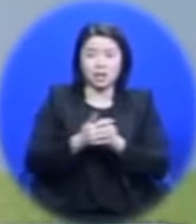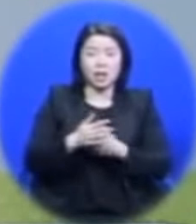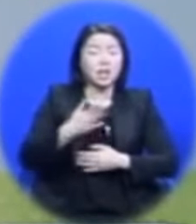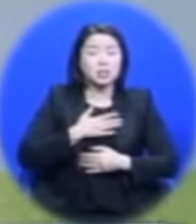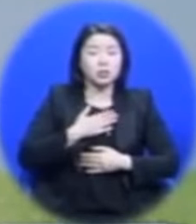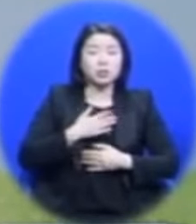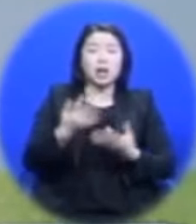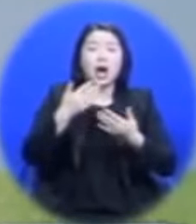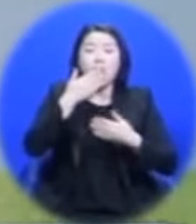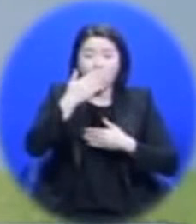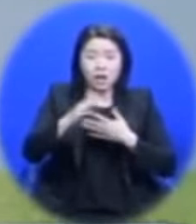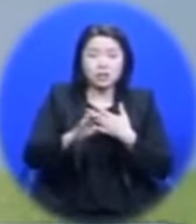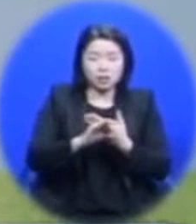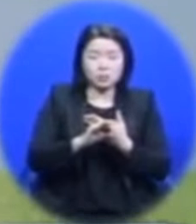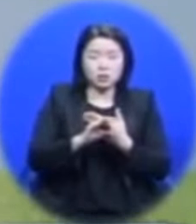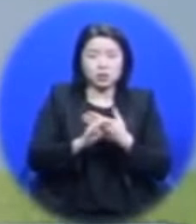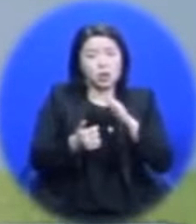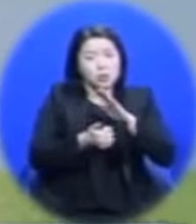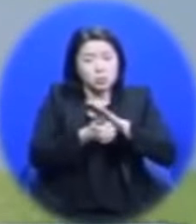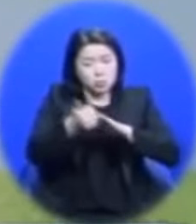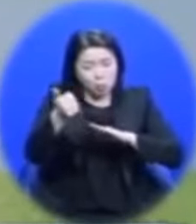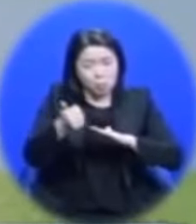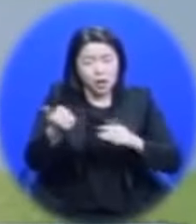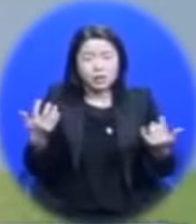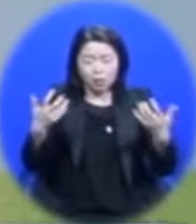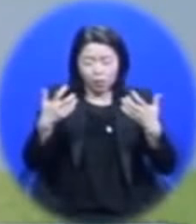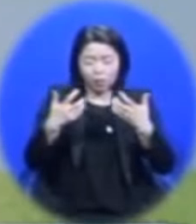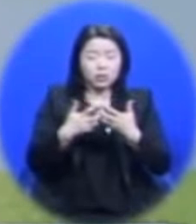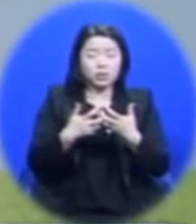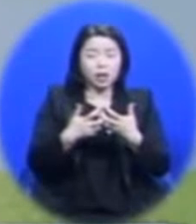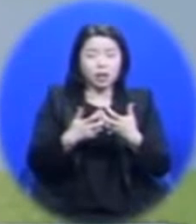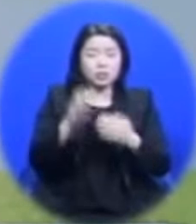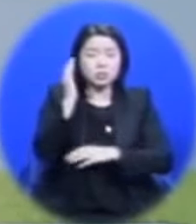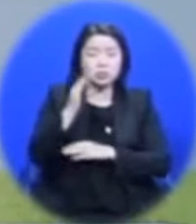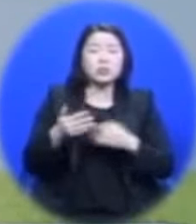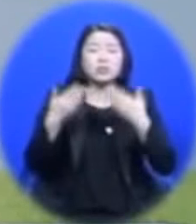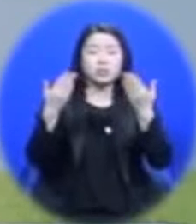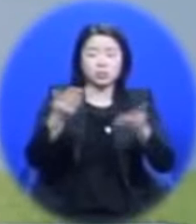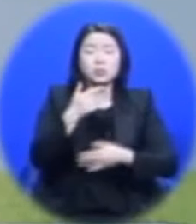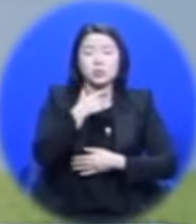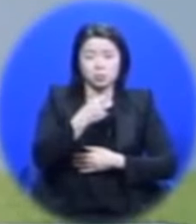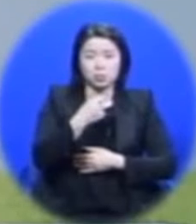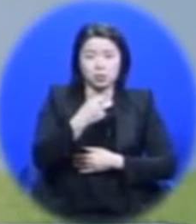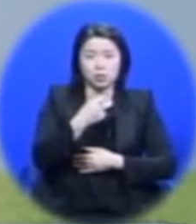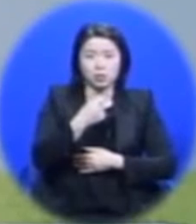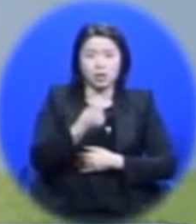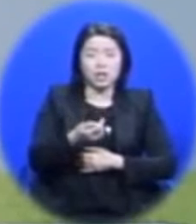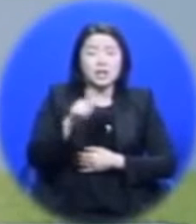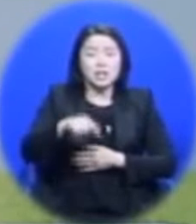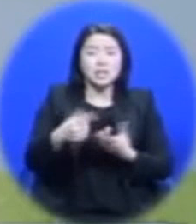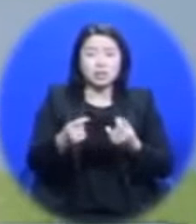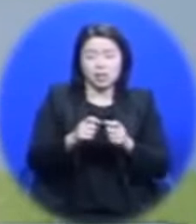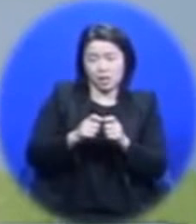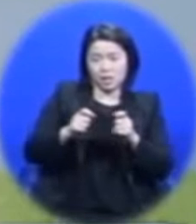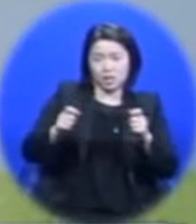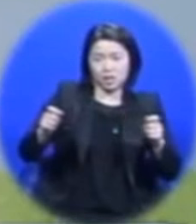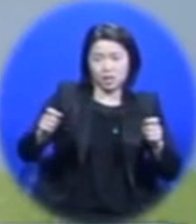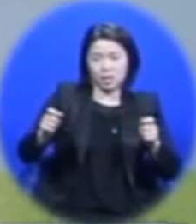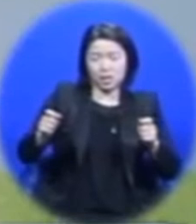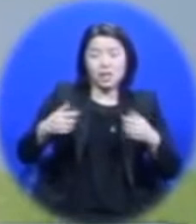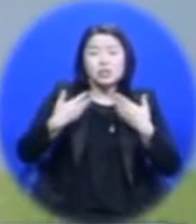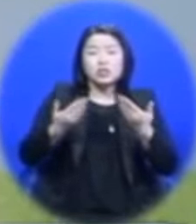저는 이왕이면 소망이 넘치는 설교를 드리고 싶어요. 이렇게 긴 연휴